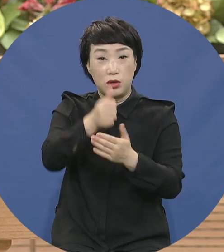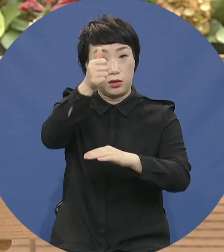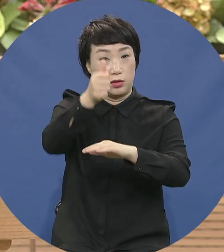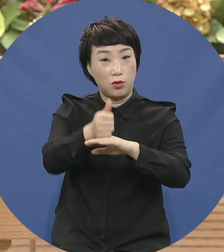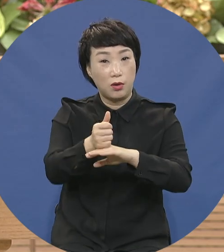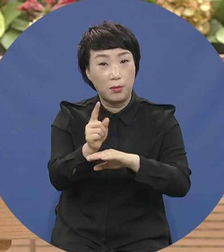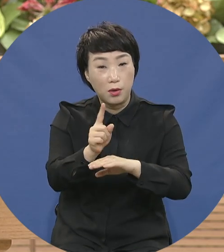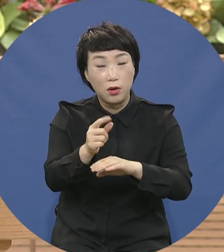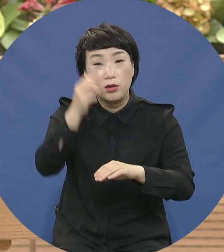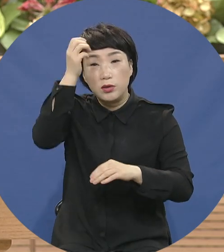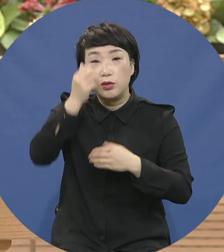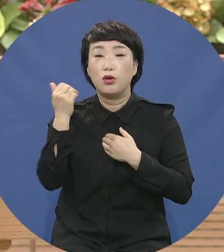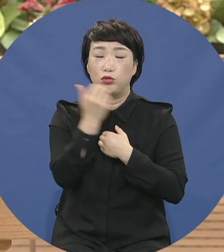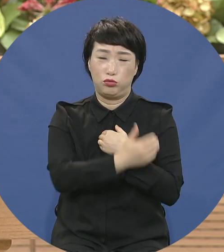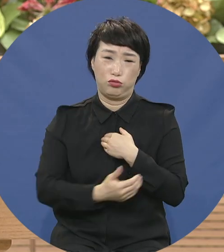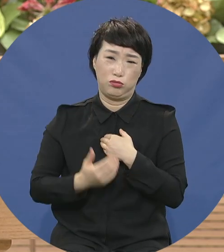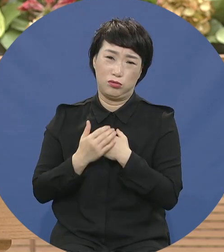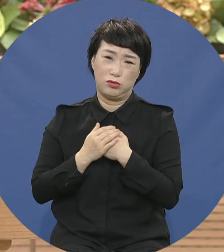영육간에